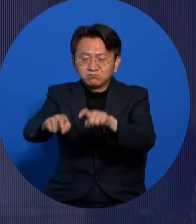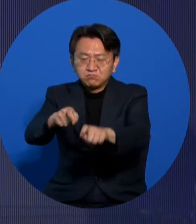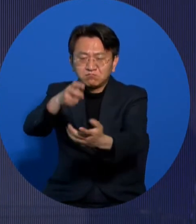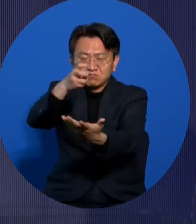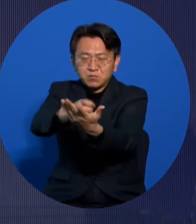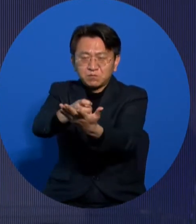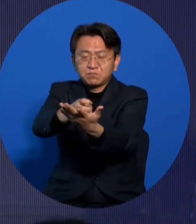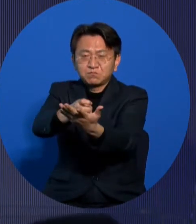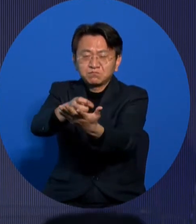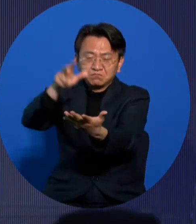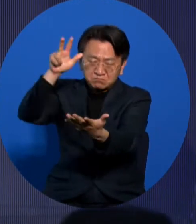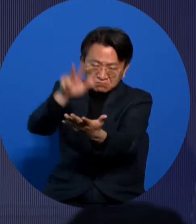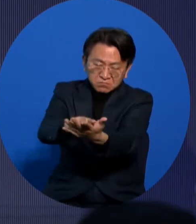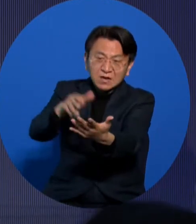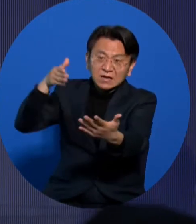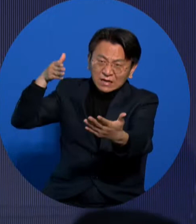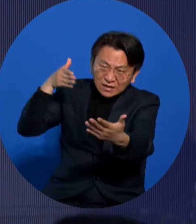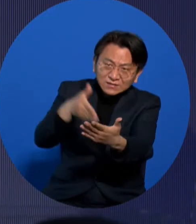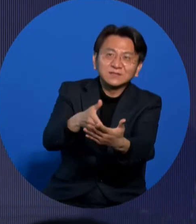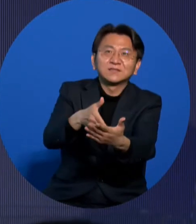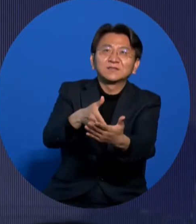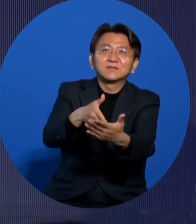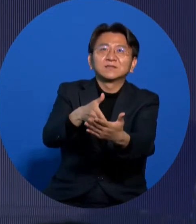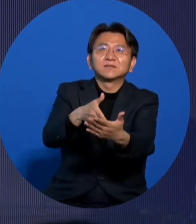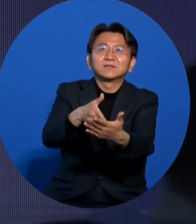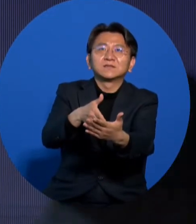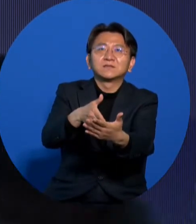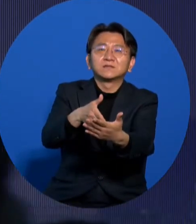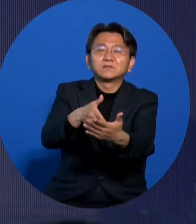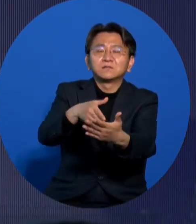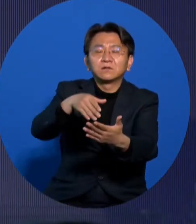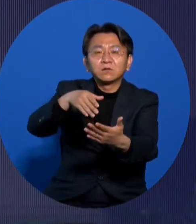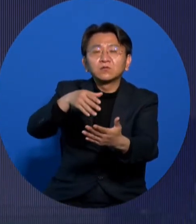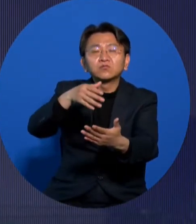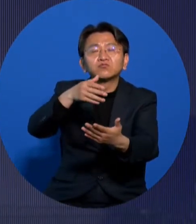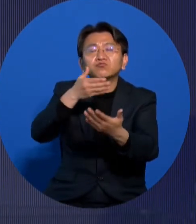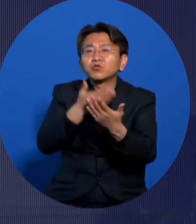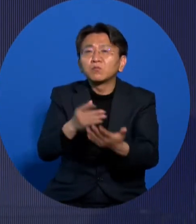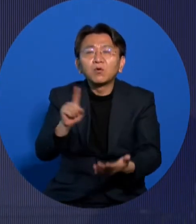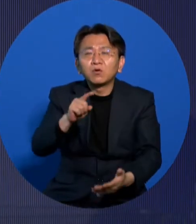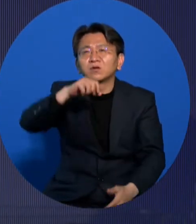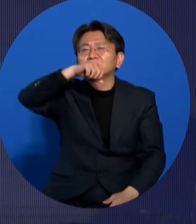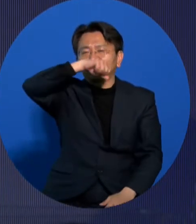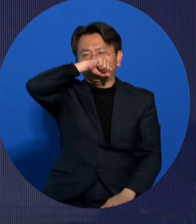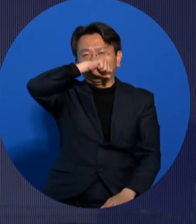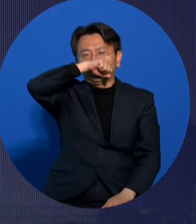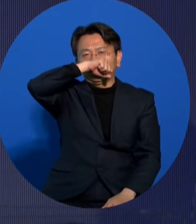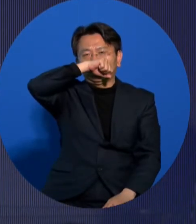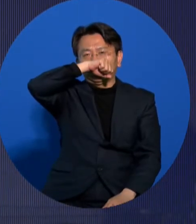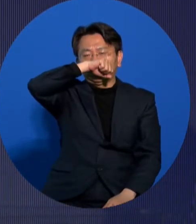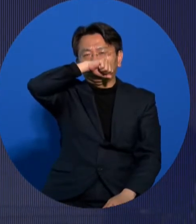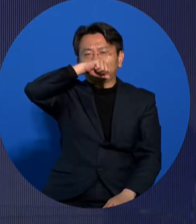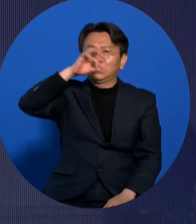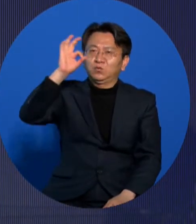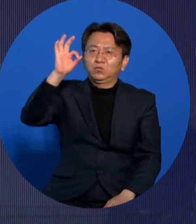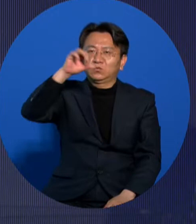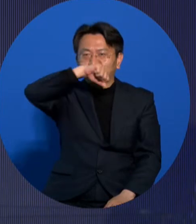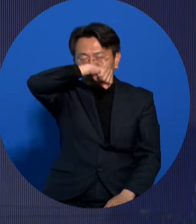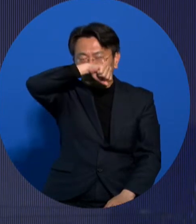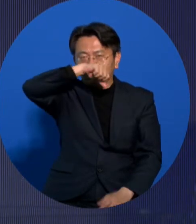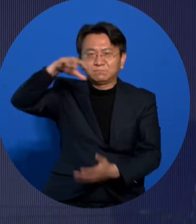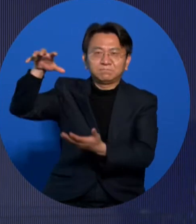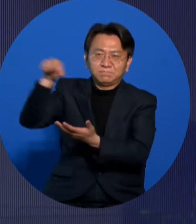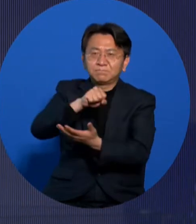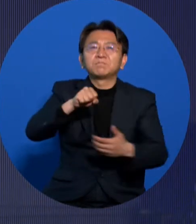만들어지려면은 그런 것은 우리가 예산 없이는 아무것도 할 수 없다. 그래서